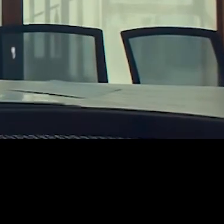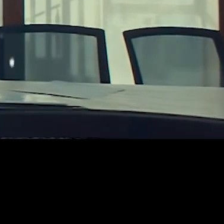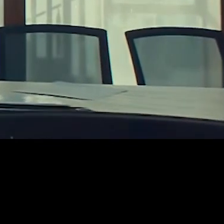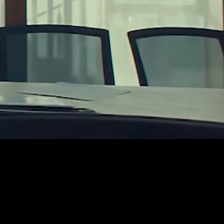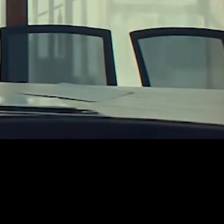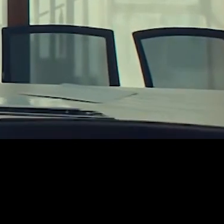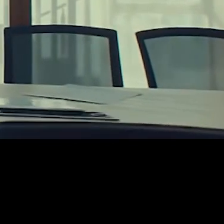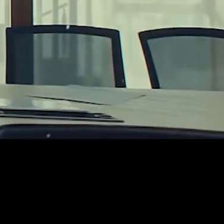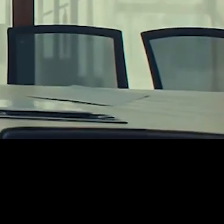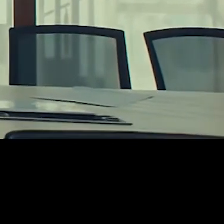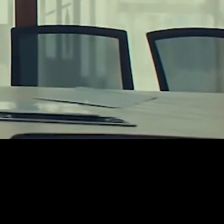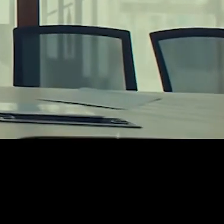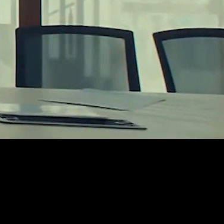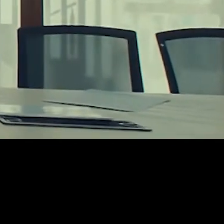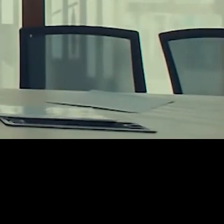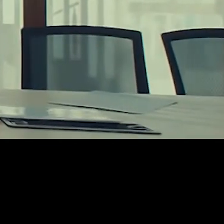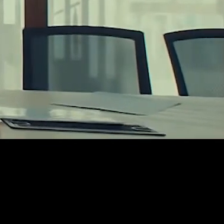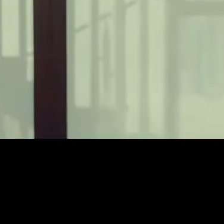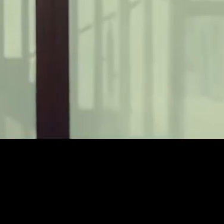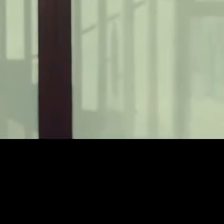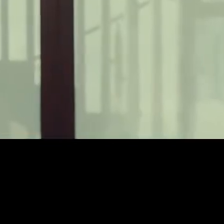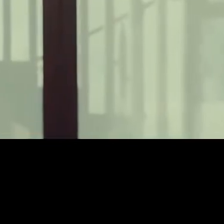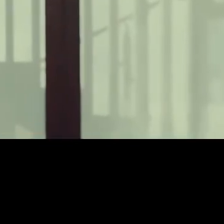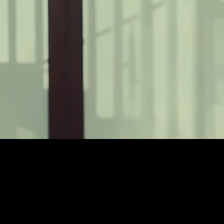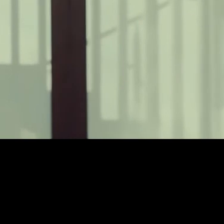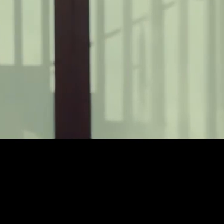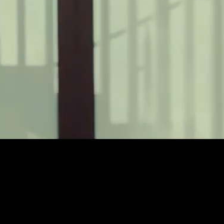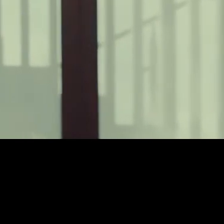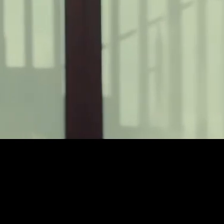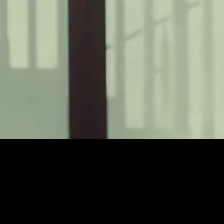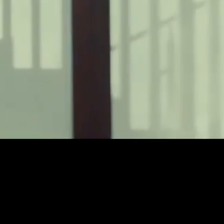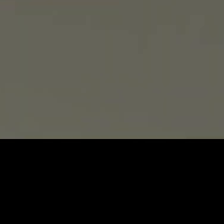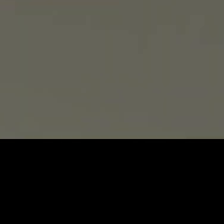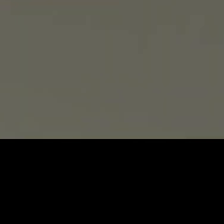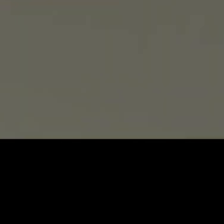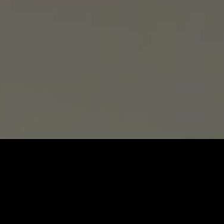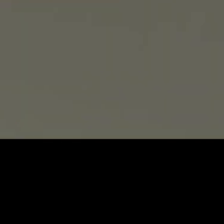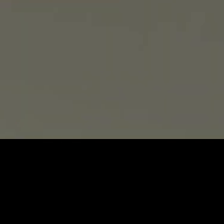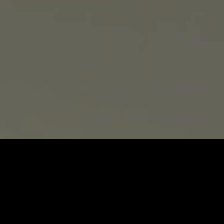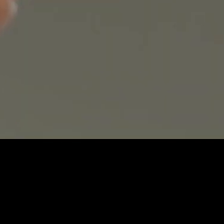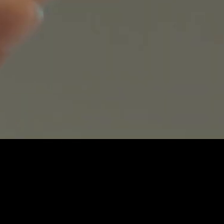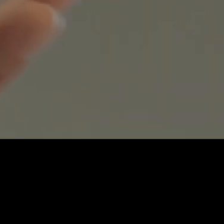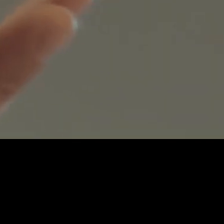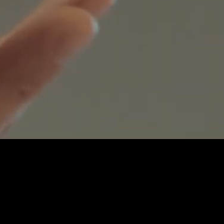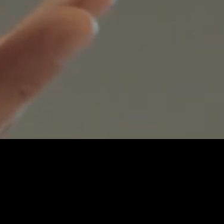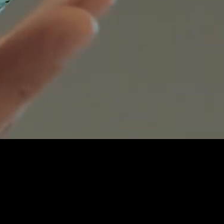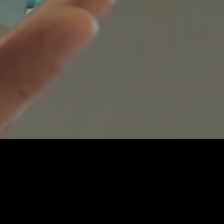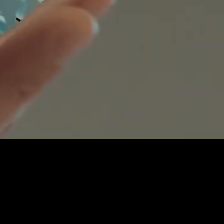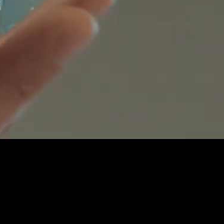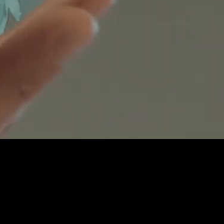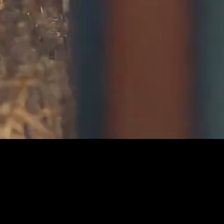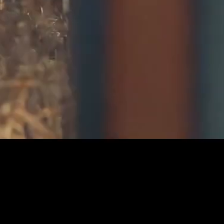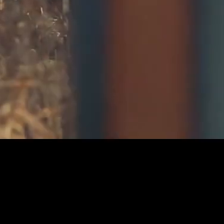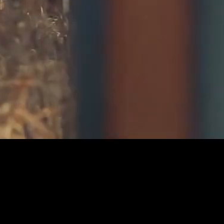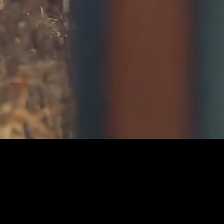одоо ирээдүгээ хамтдан сүйтгэснэ ойлгож бодорч үрсэн бүхэн эвлэж